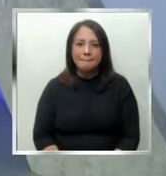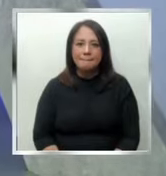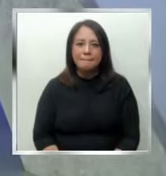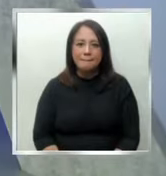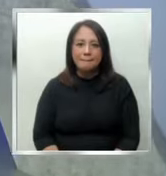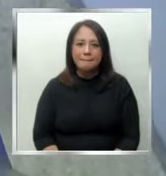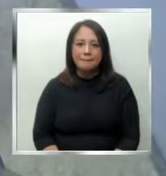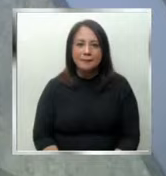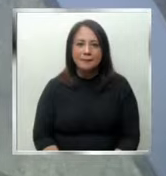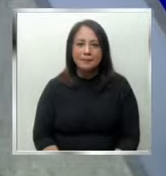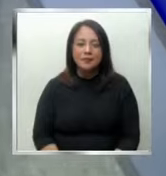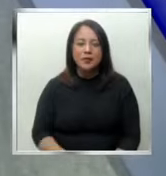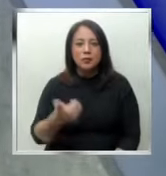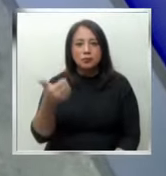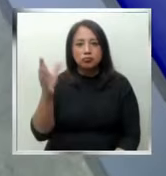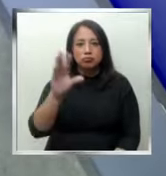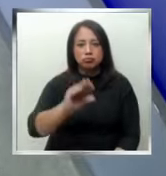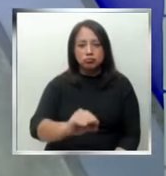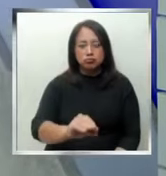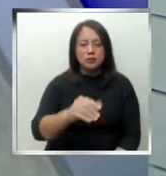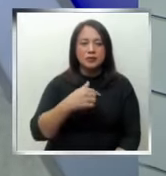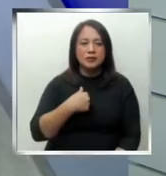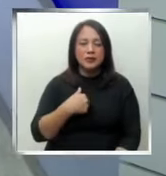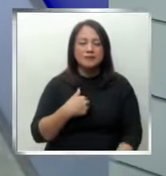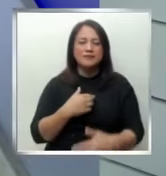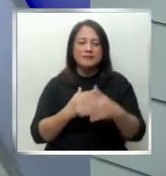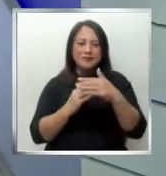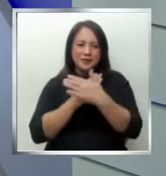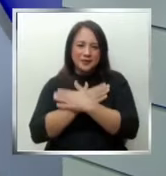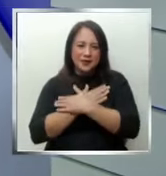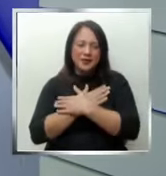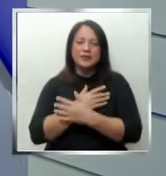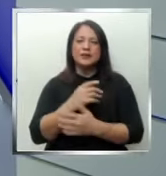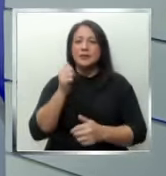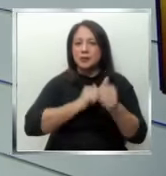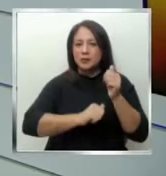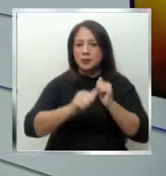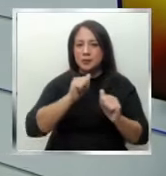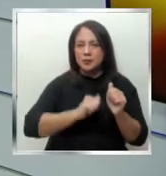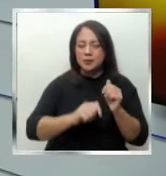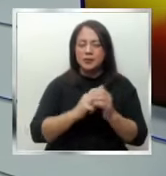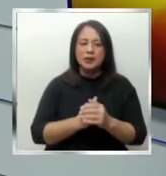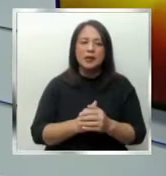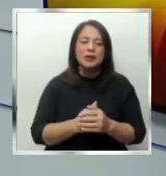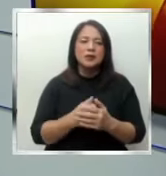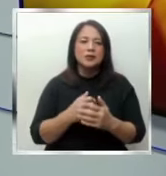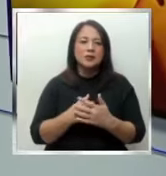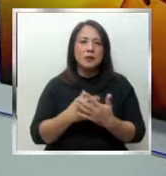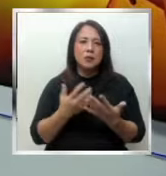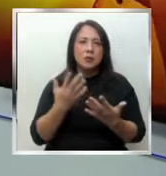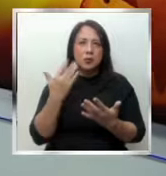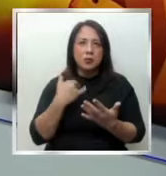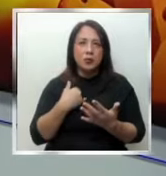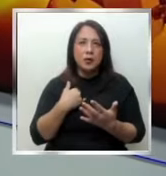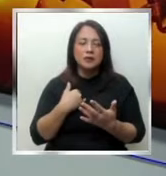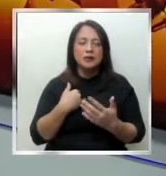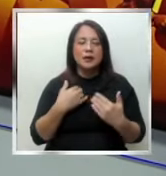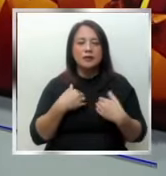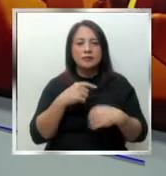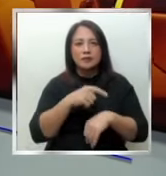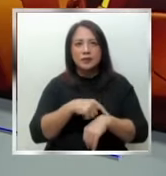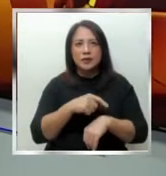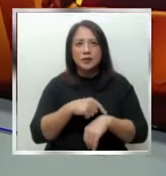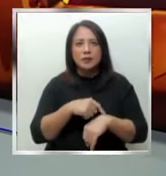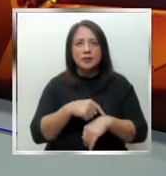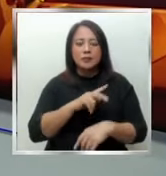good even mga kapuso time out muna ang ilang sparkle star sa kanilang service commitments para Maglaan ng oras sa kanilang personal